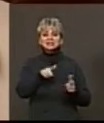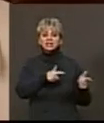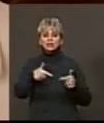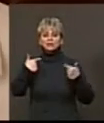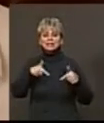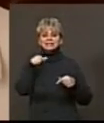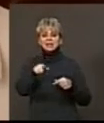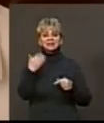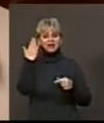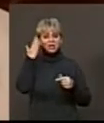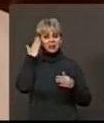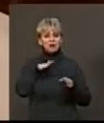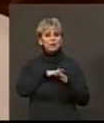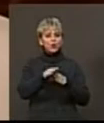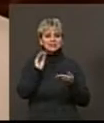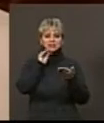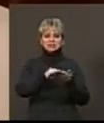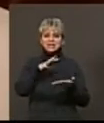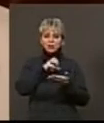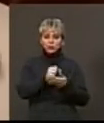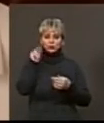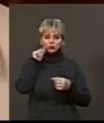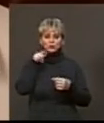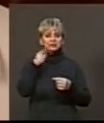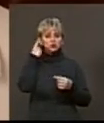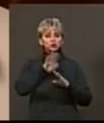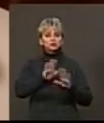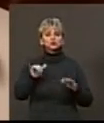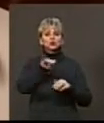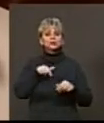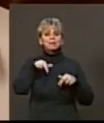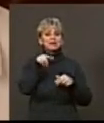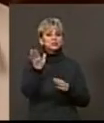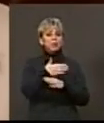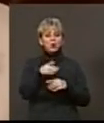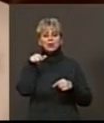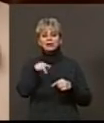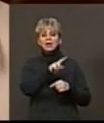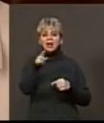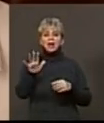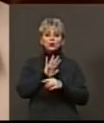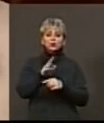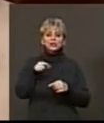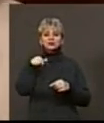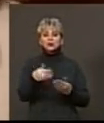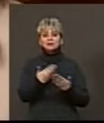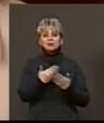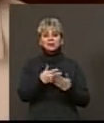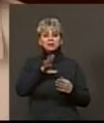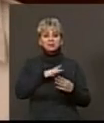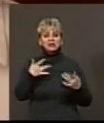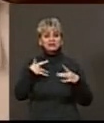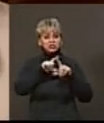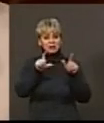к экзаменам, твоя голова полностью забита учебой, ты уже не думаешь о том, куда пойти тебе погулять, какое кино выходит на